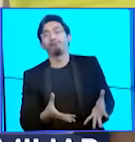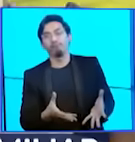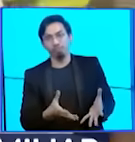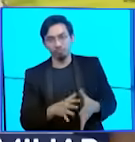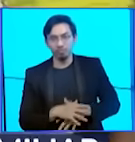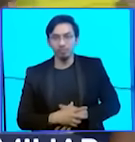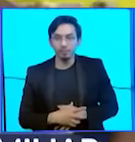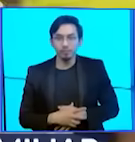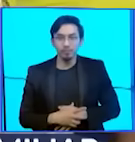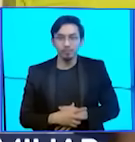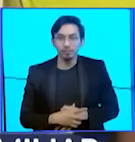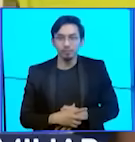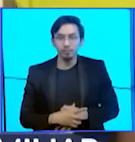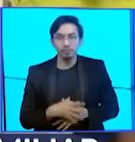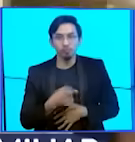Kabupaten Pekalongan, Jawa Tengah.